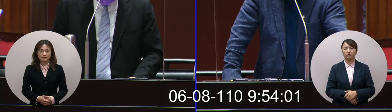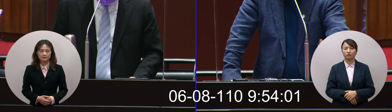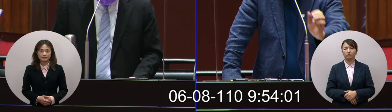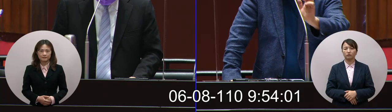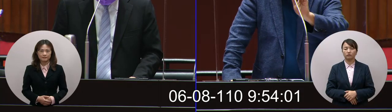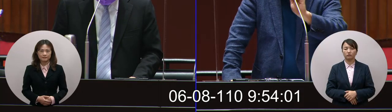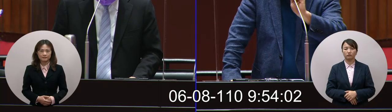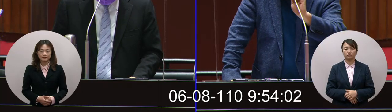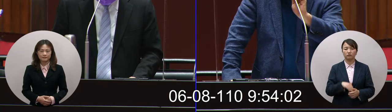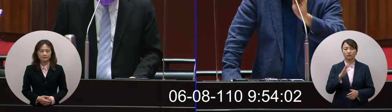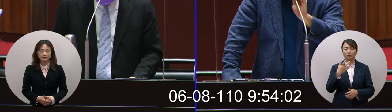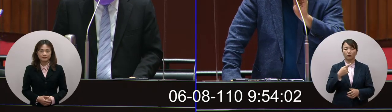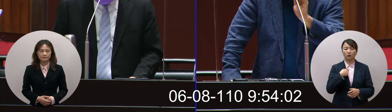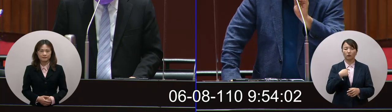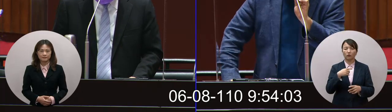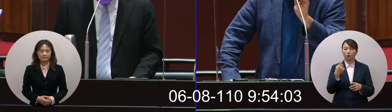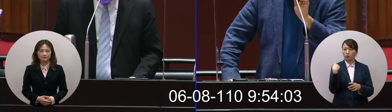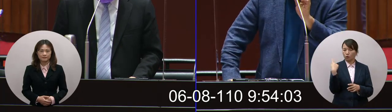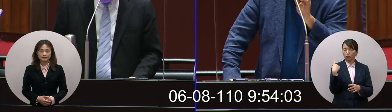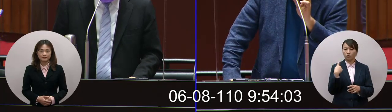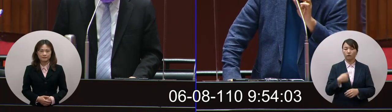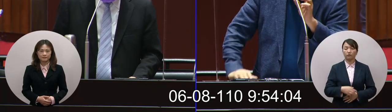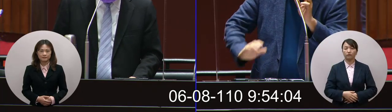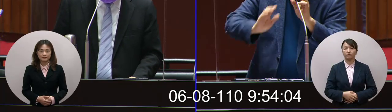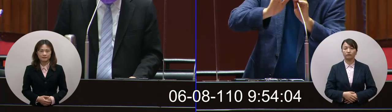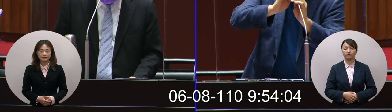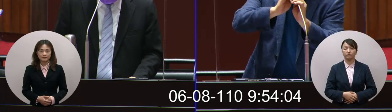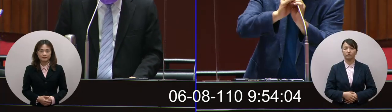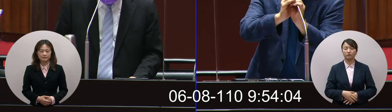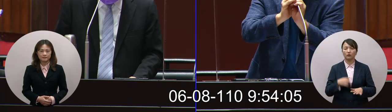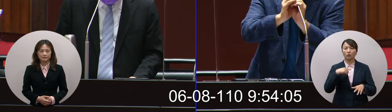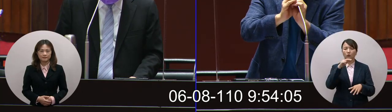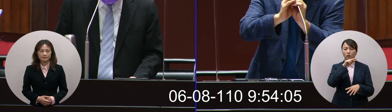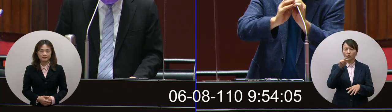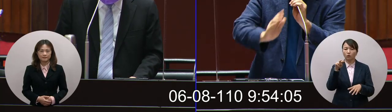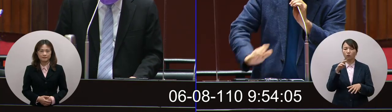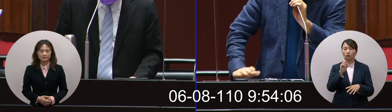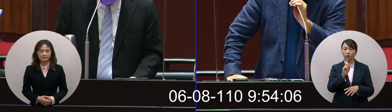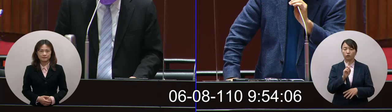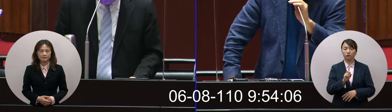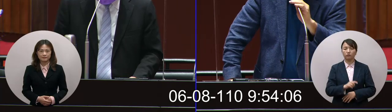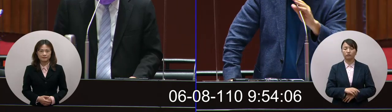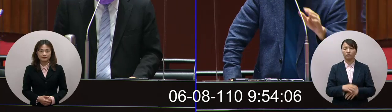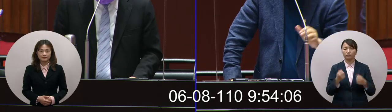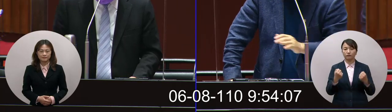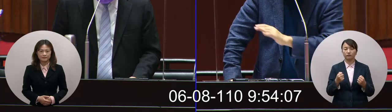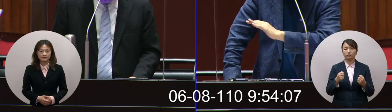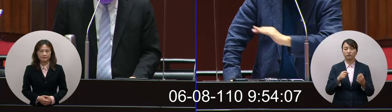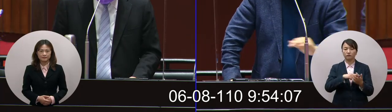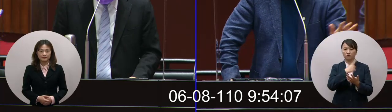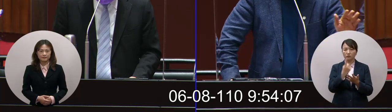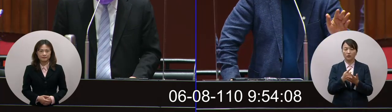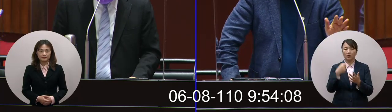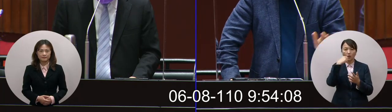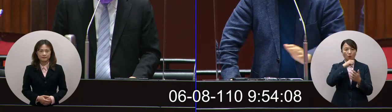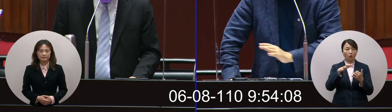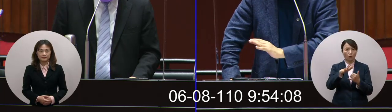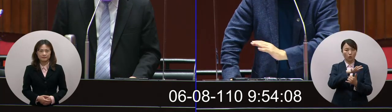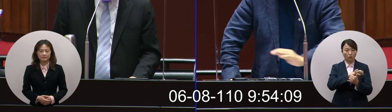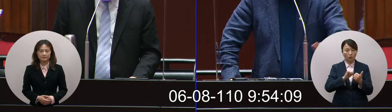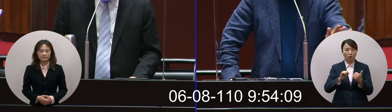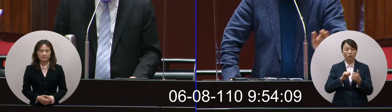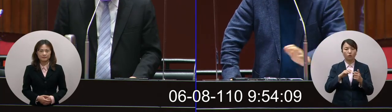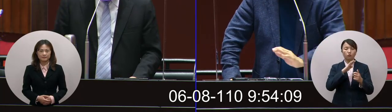啊。本席从昨天呢、啊，我看到我们在整个台湾